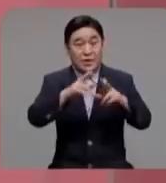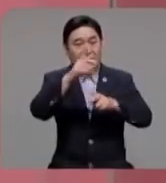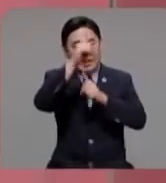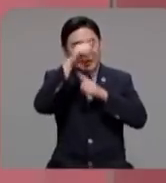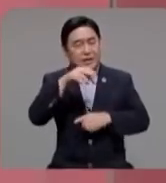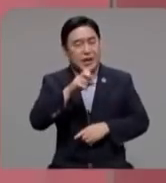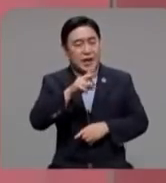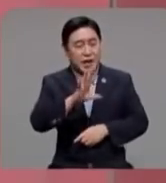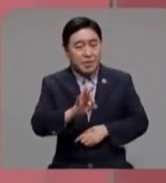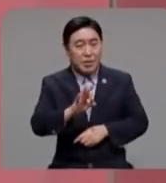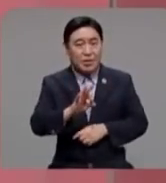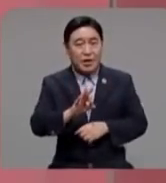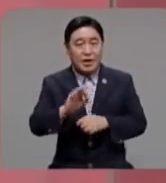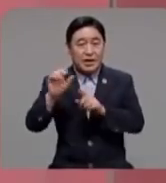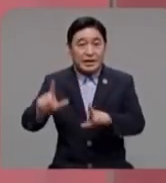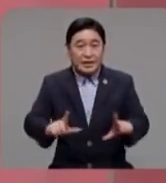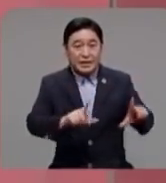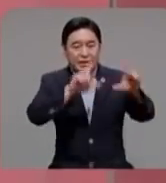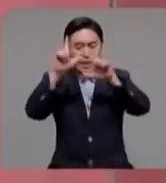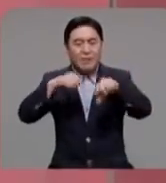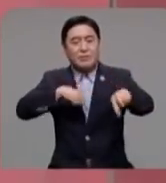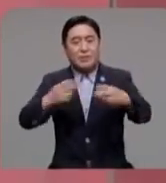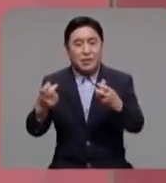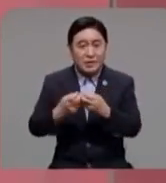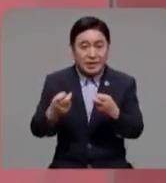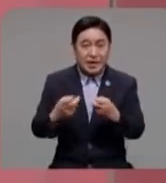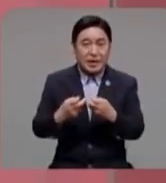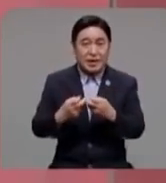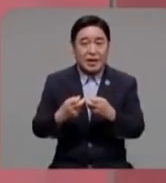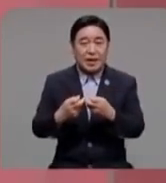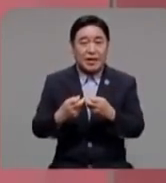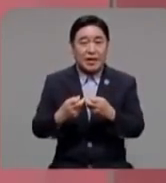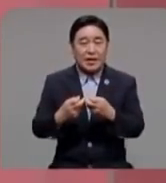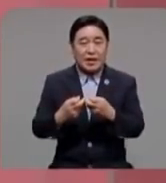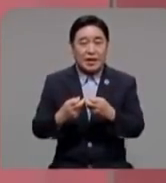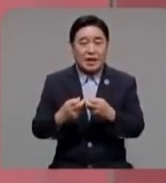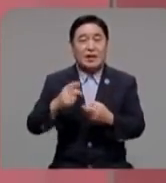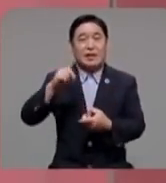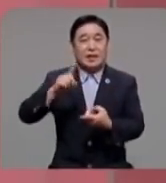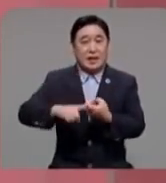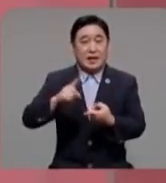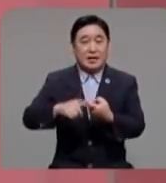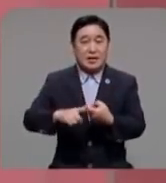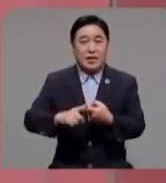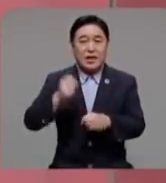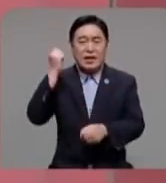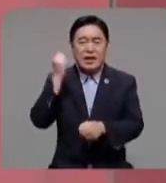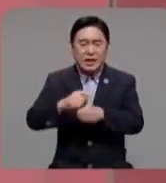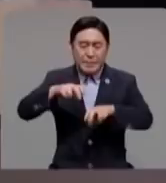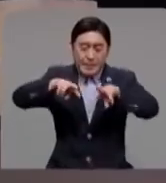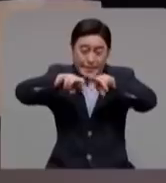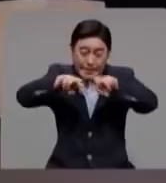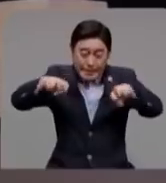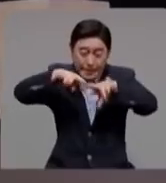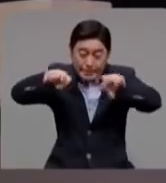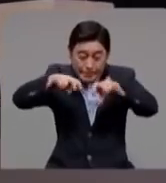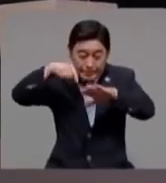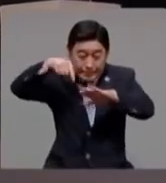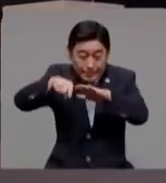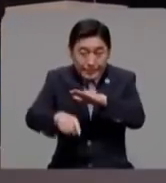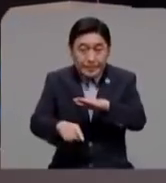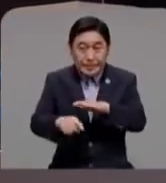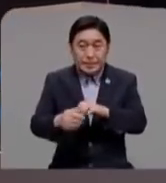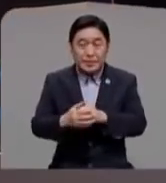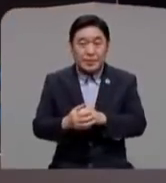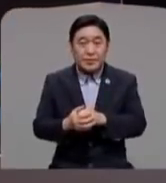이재명의 모든 인생과 모든 정책 그리고 모든 자기가 내세우는 업적에 대해서 이미 깊이 파고들었습니다. 왜 원희룡에게